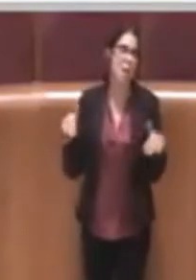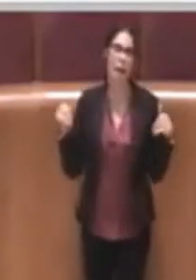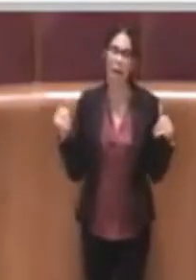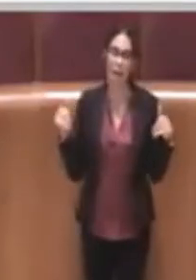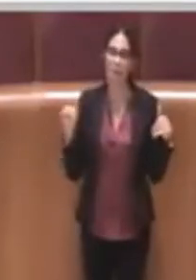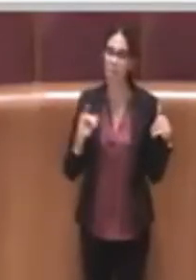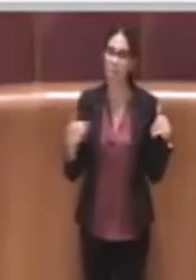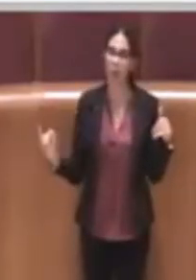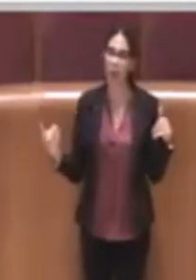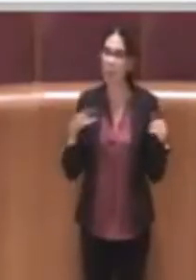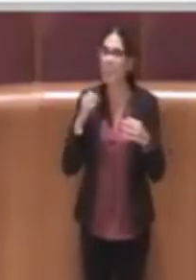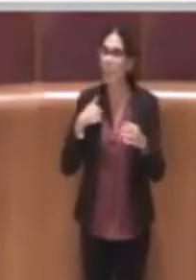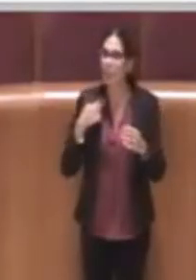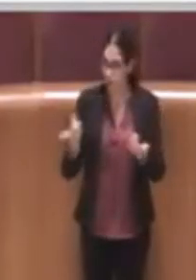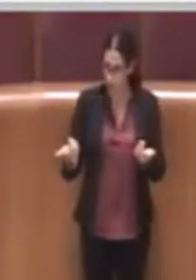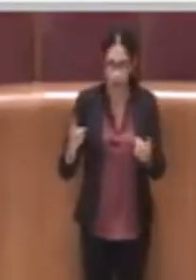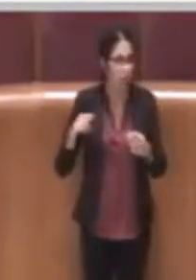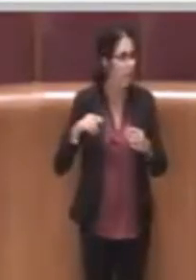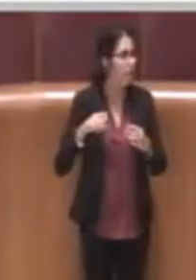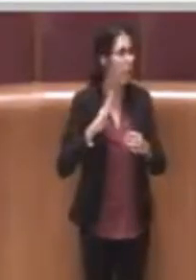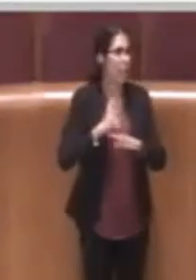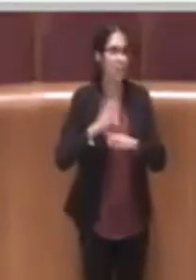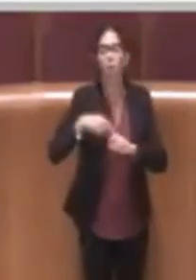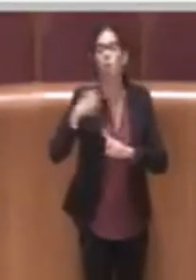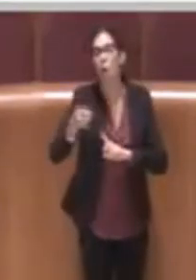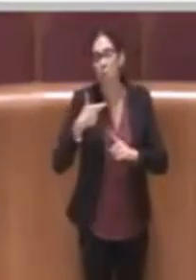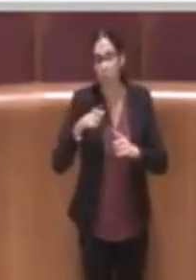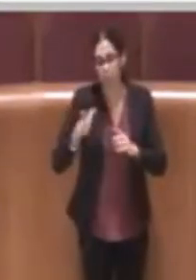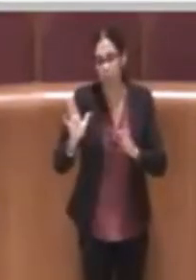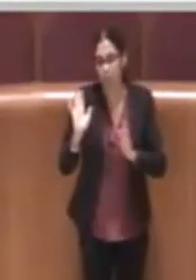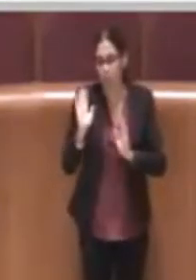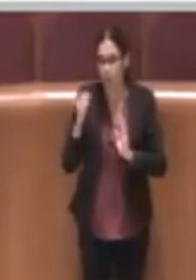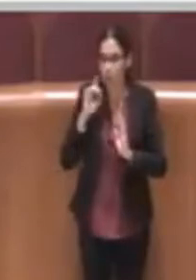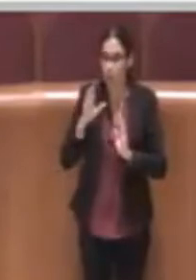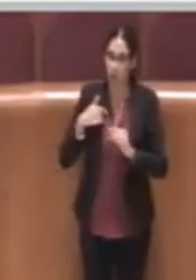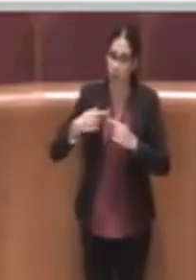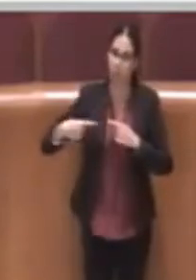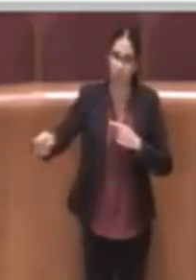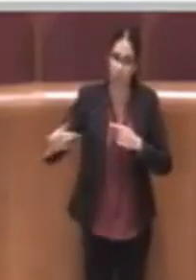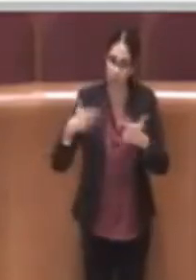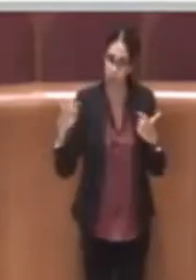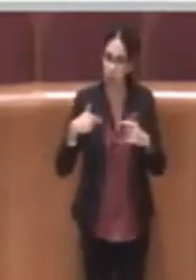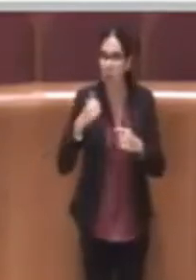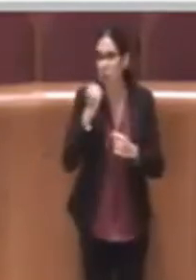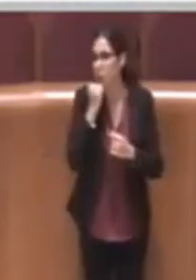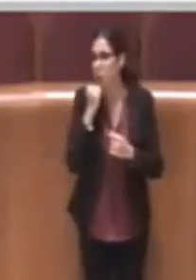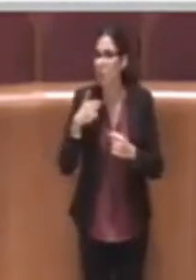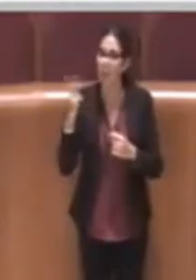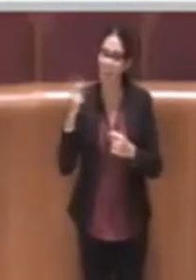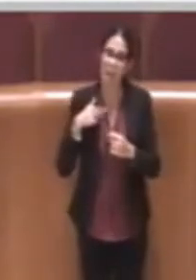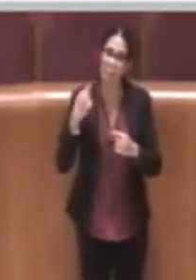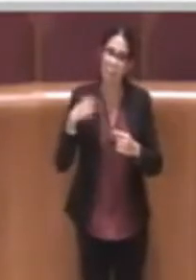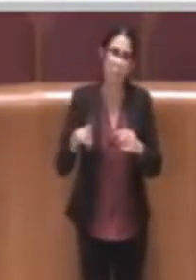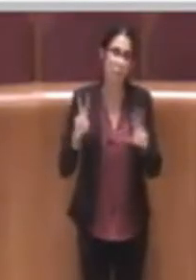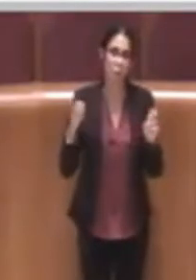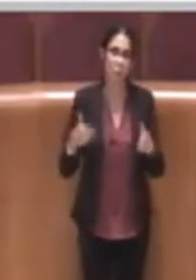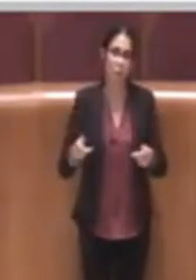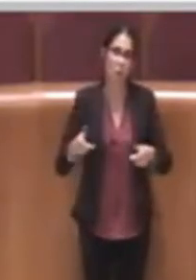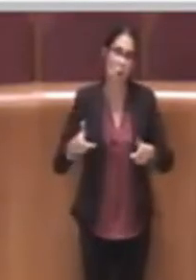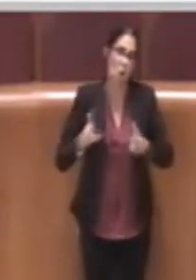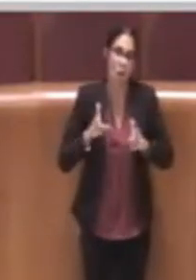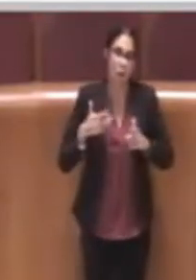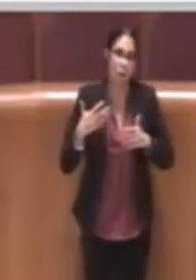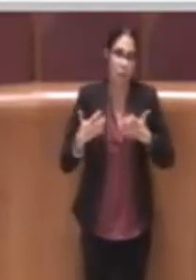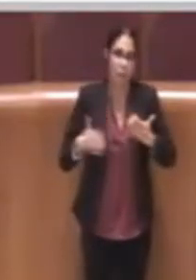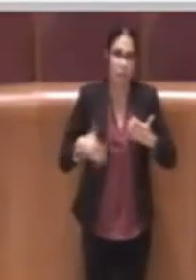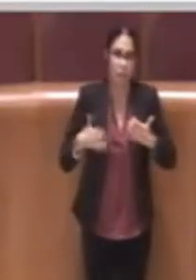Quindi io interverrò successivamente perché so di essermi invece dilungata e mi scuso, ma è veramente un tema che ci accalora tanto, e secondo